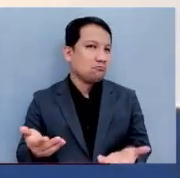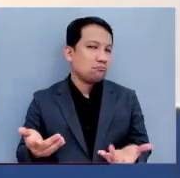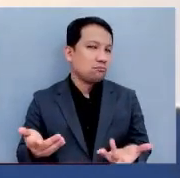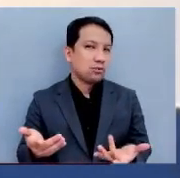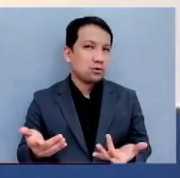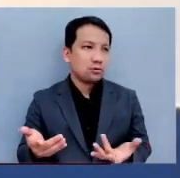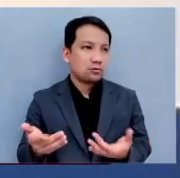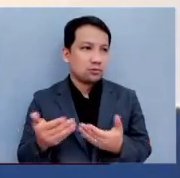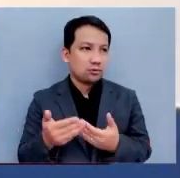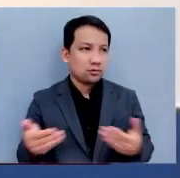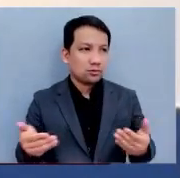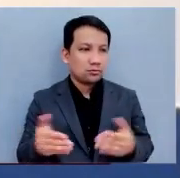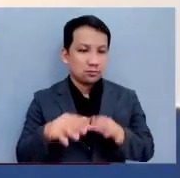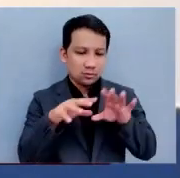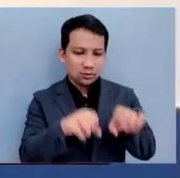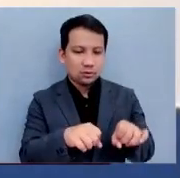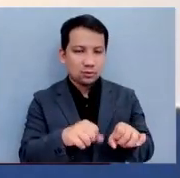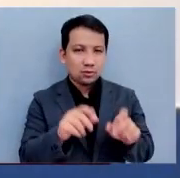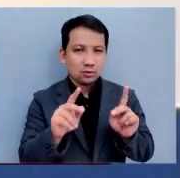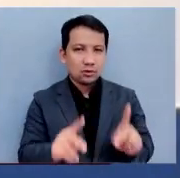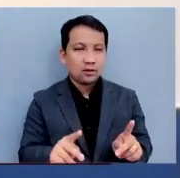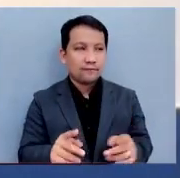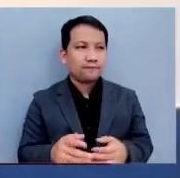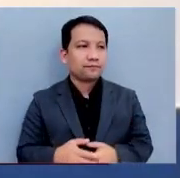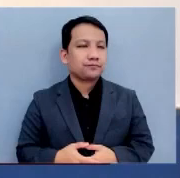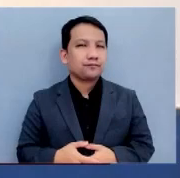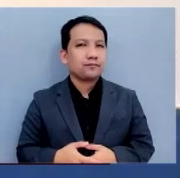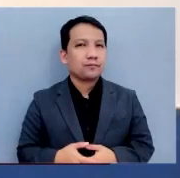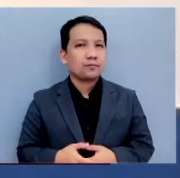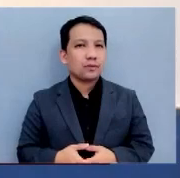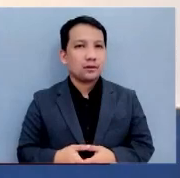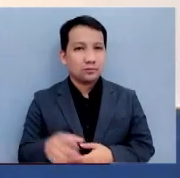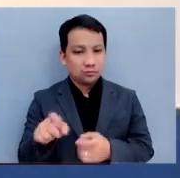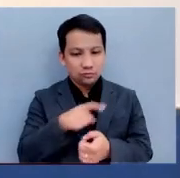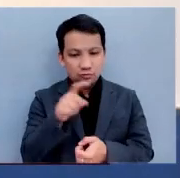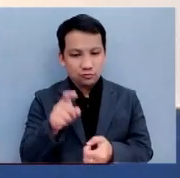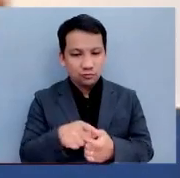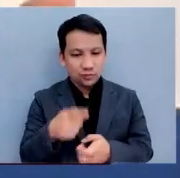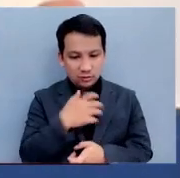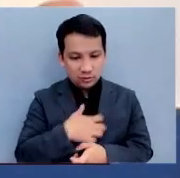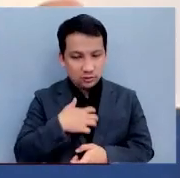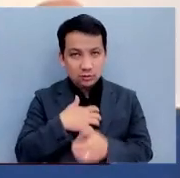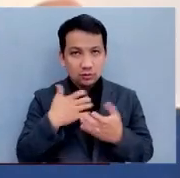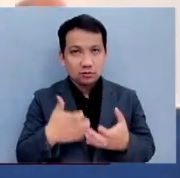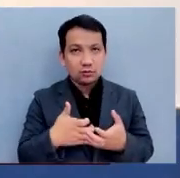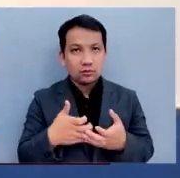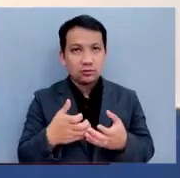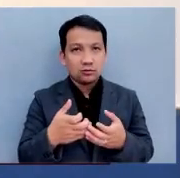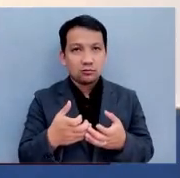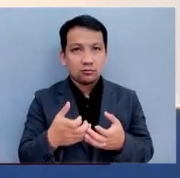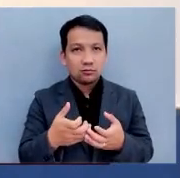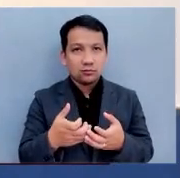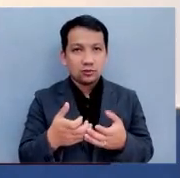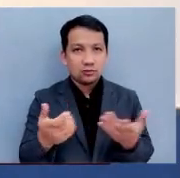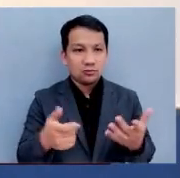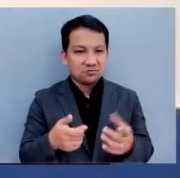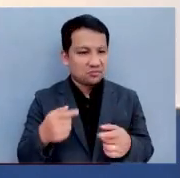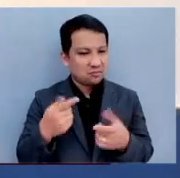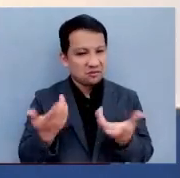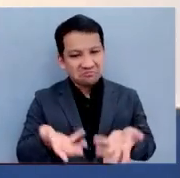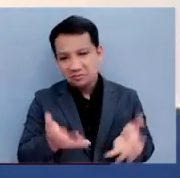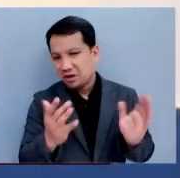grounds para hulihin ang tao. Walang specific complainants ng maraming tao. Basta raid lang, raid.